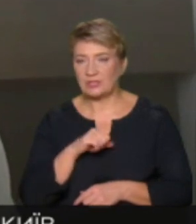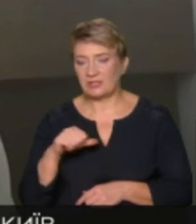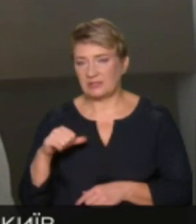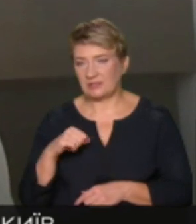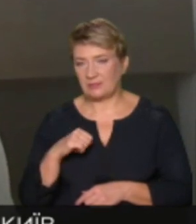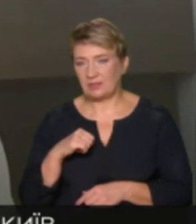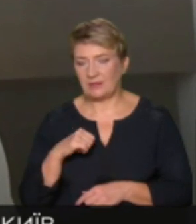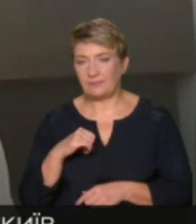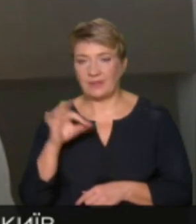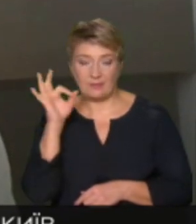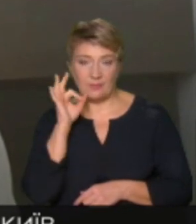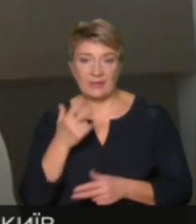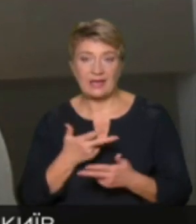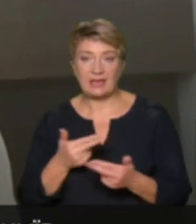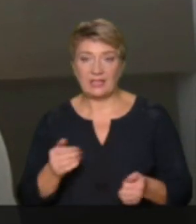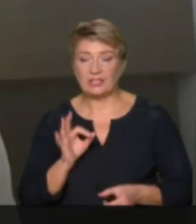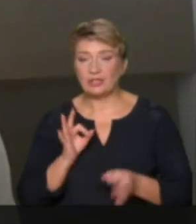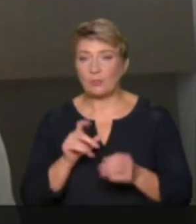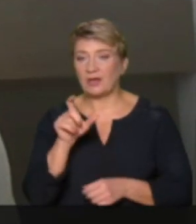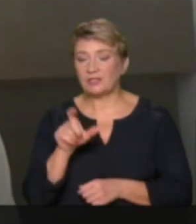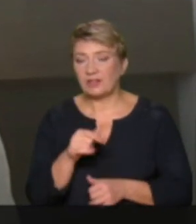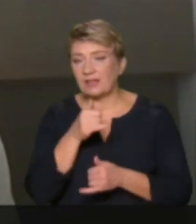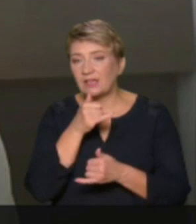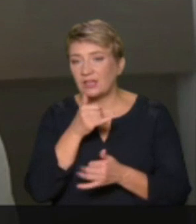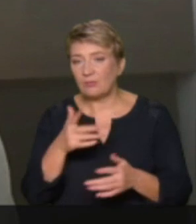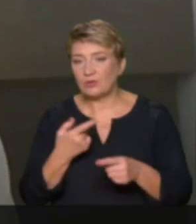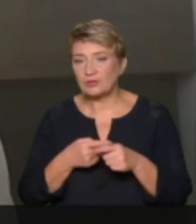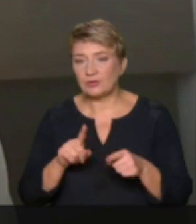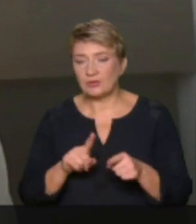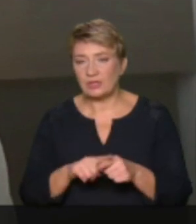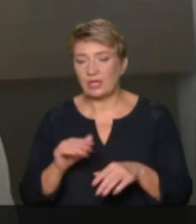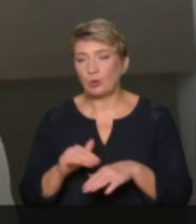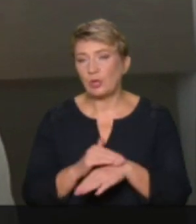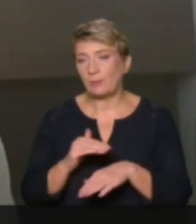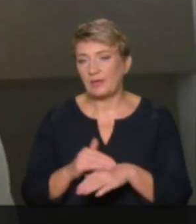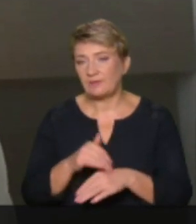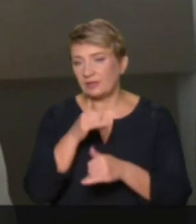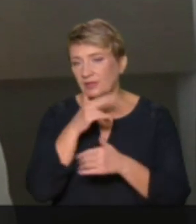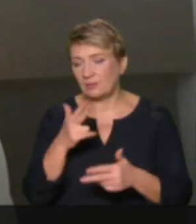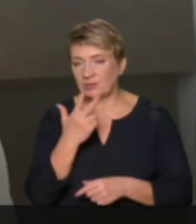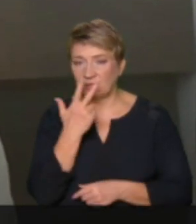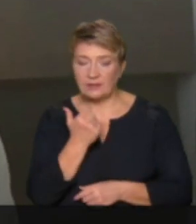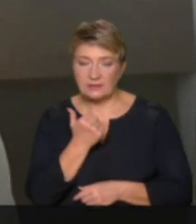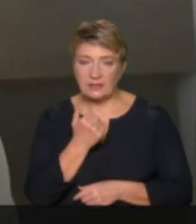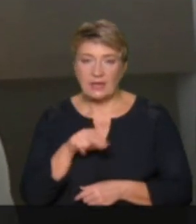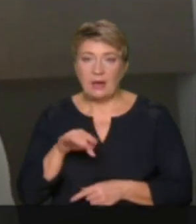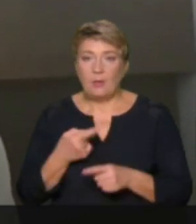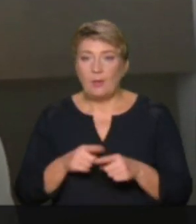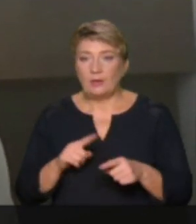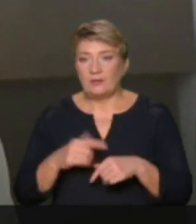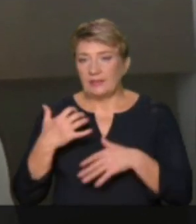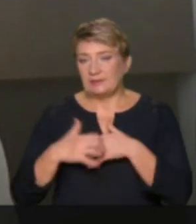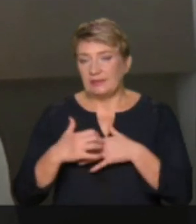напрашивается. И, конечно... Нормальный человек не может это одобрять, не может с этим солидаризироваться, поэтому среди